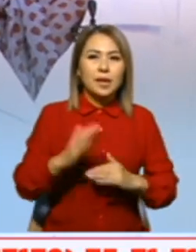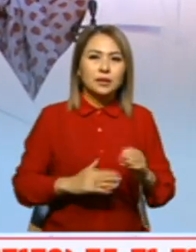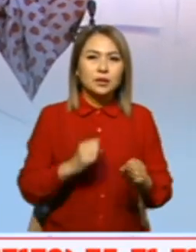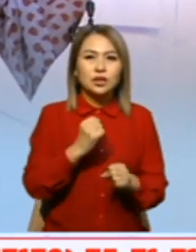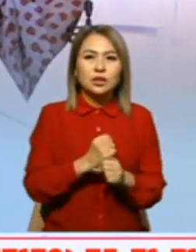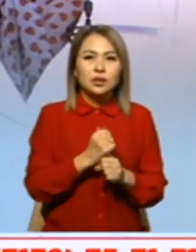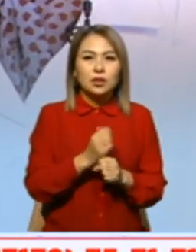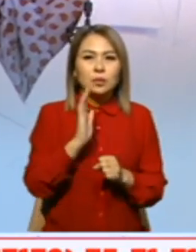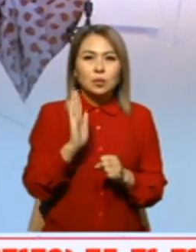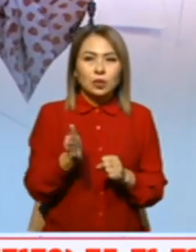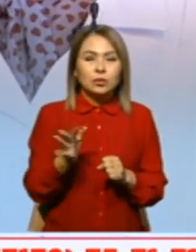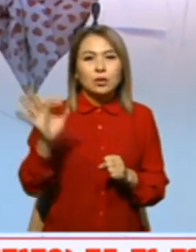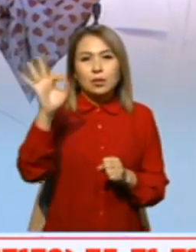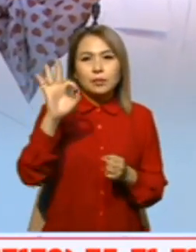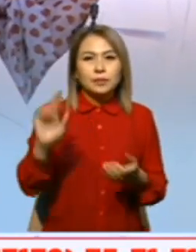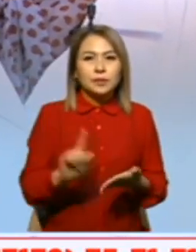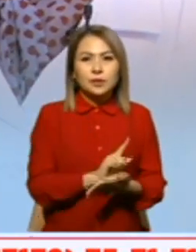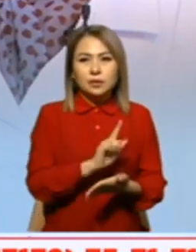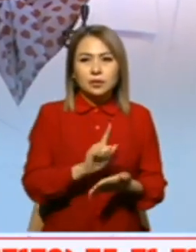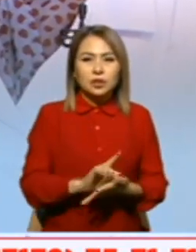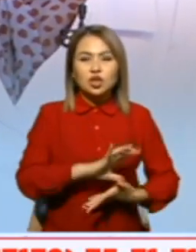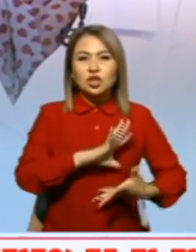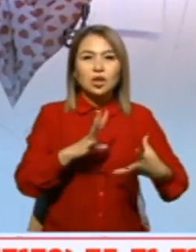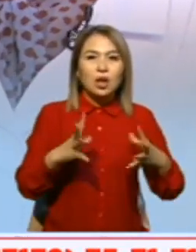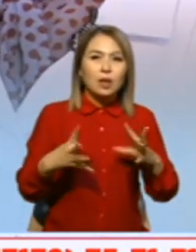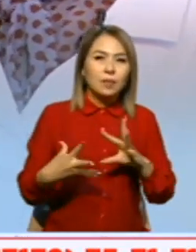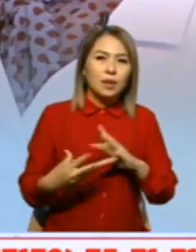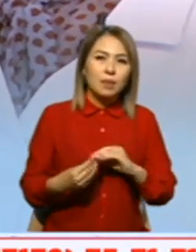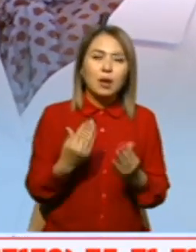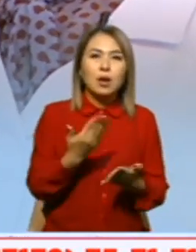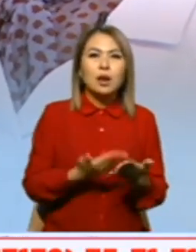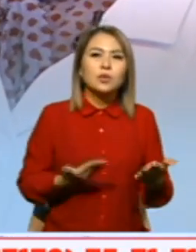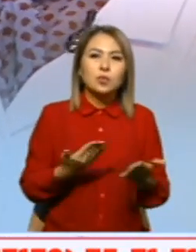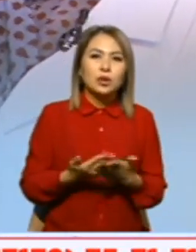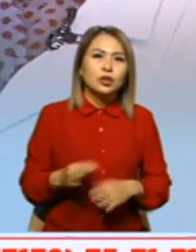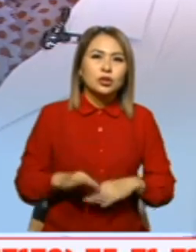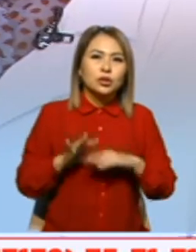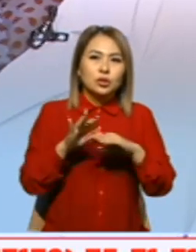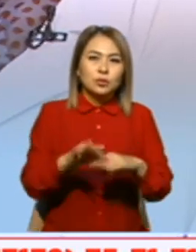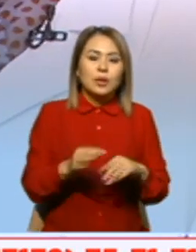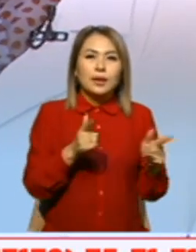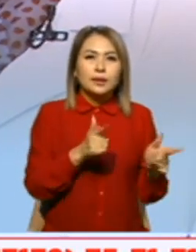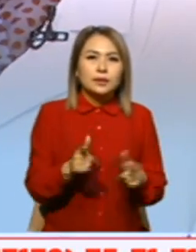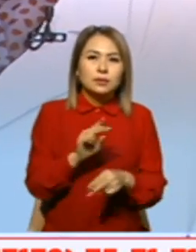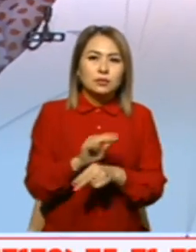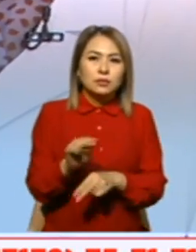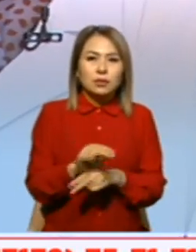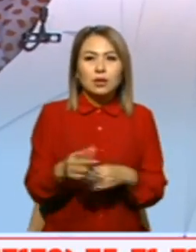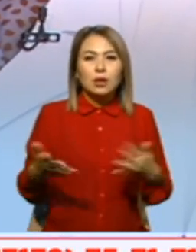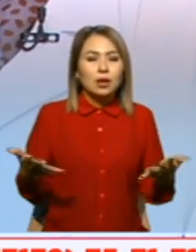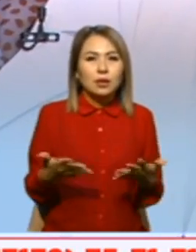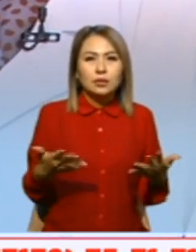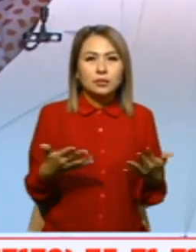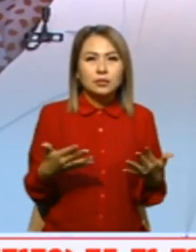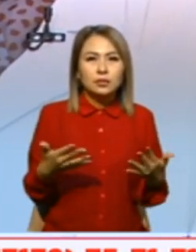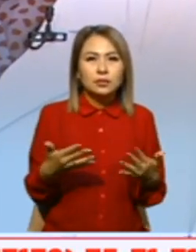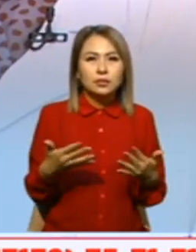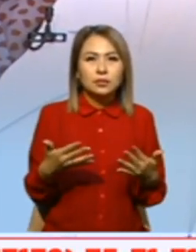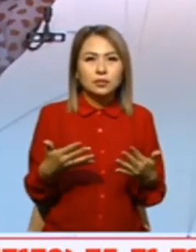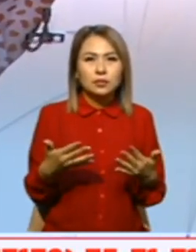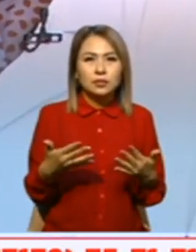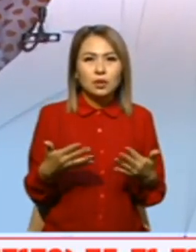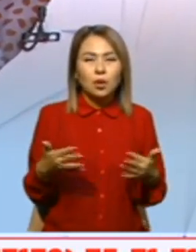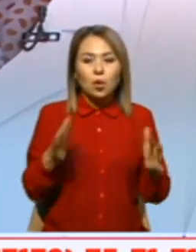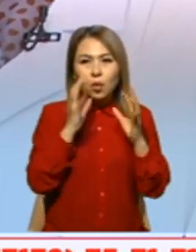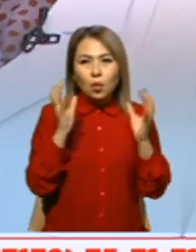туралы міндетті түрде жалпылама консультация жүргіземіз, ананы дайындаймыз, балаға қандай уход